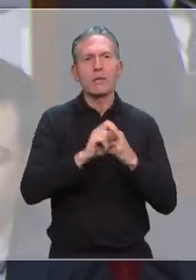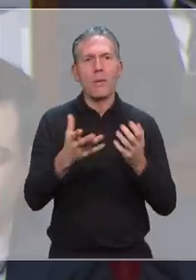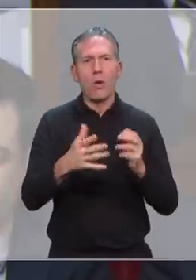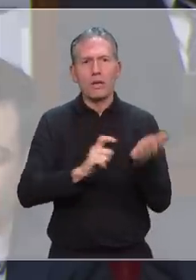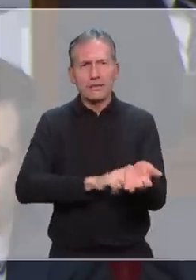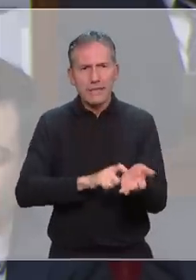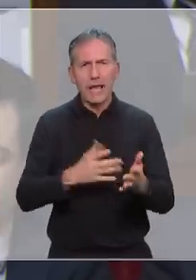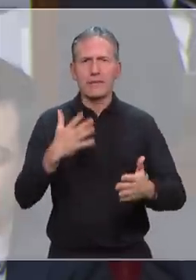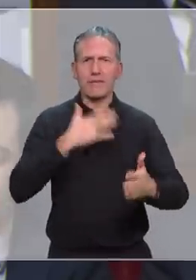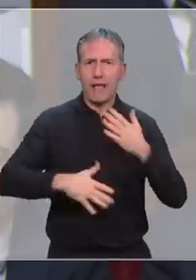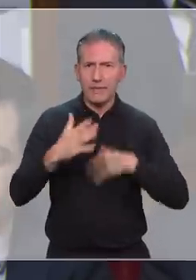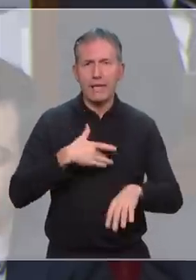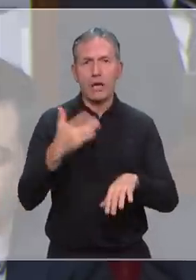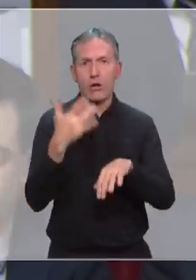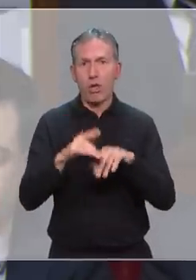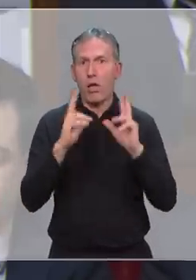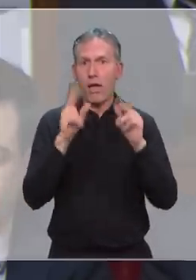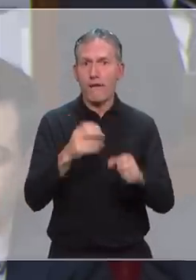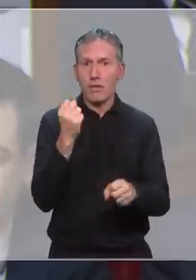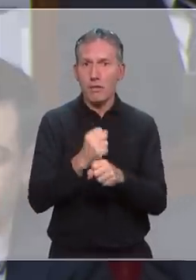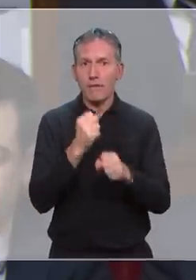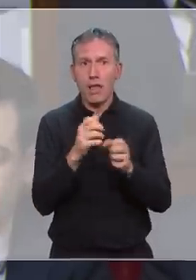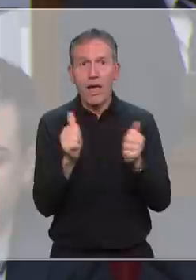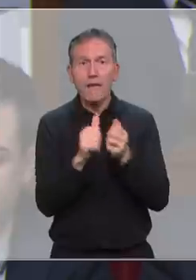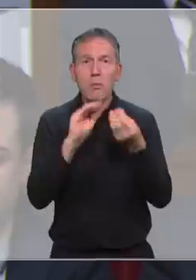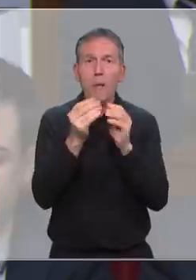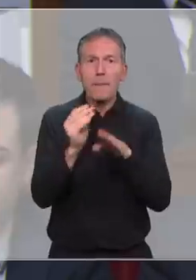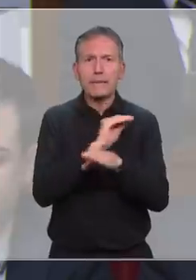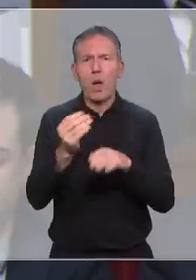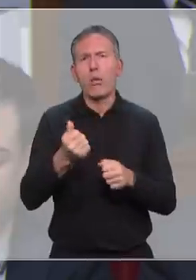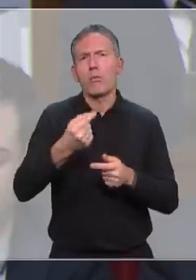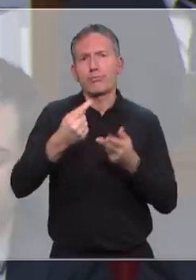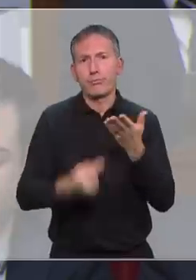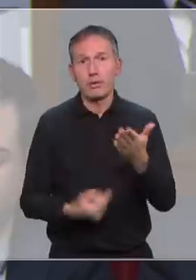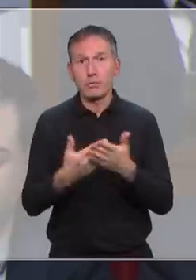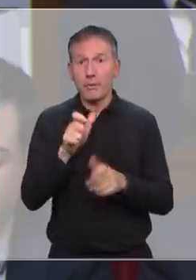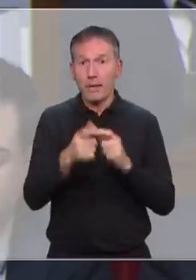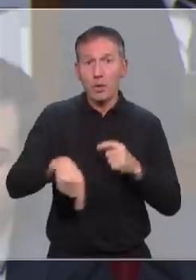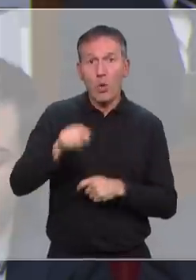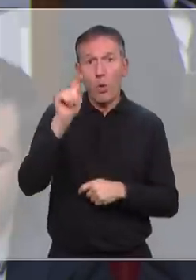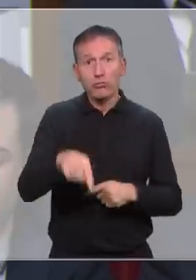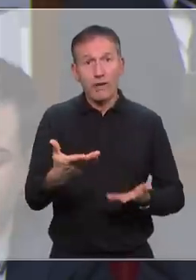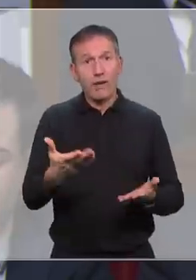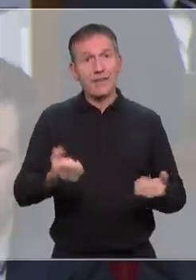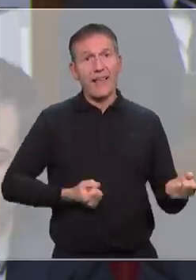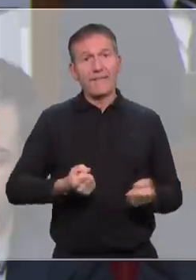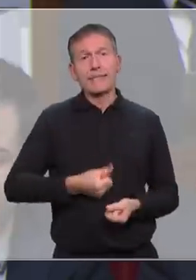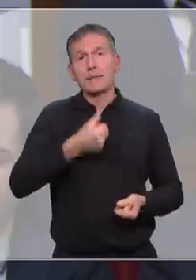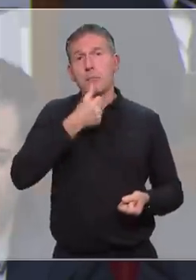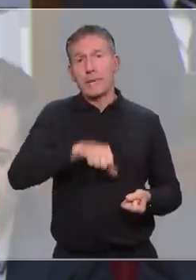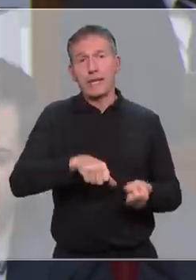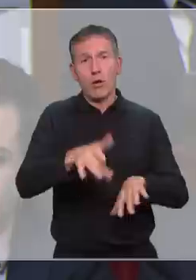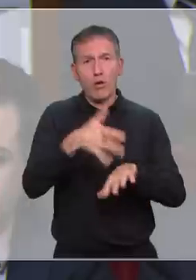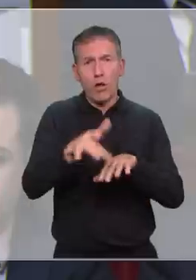Stress, fatigue, retard pour aller travailler, sans évoquer l'insécurité. Les Français sont obligés d'utiliser un service où les retards et les